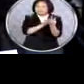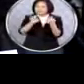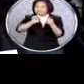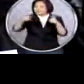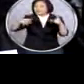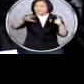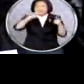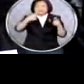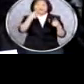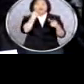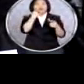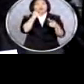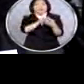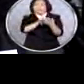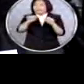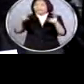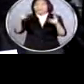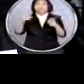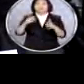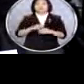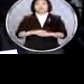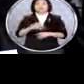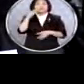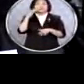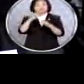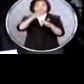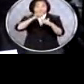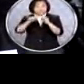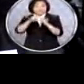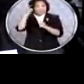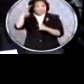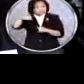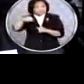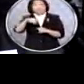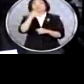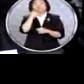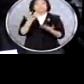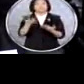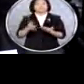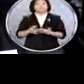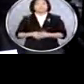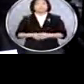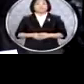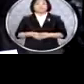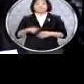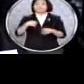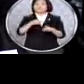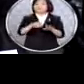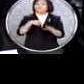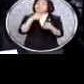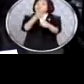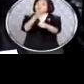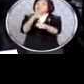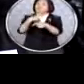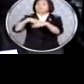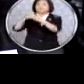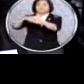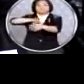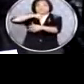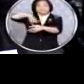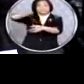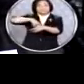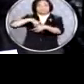一那这如果是民意形成的话，但是我们就是会有这样的一个想法，两岸政策是一个最